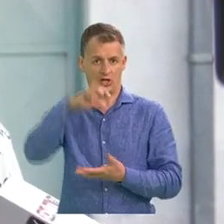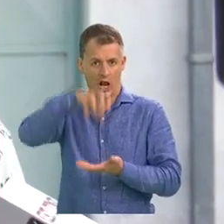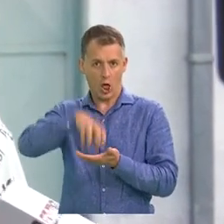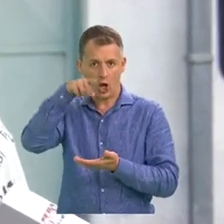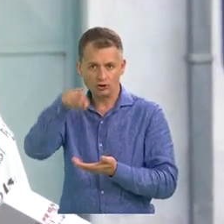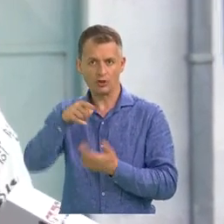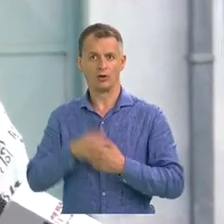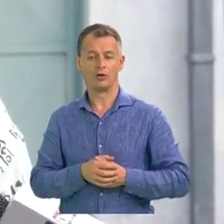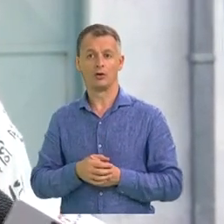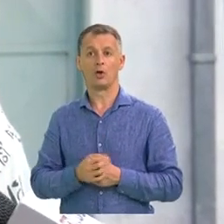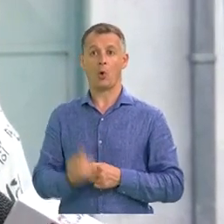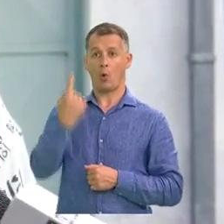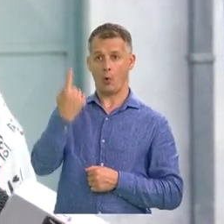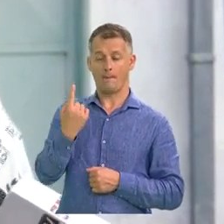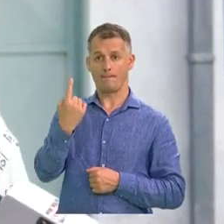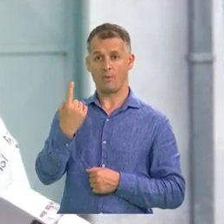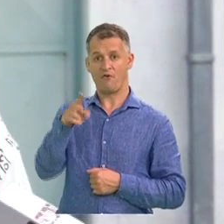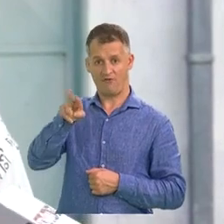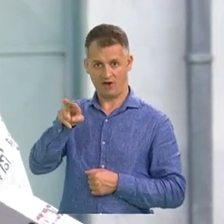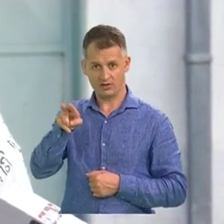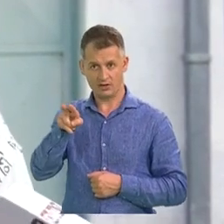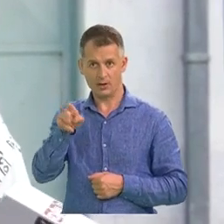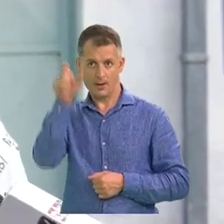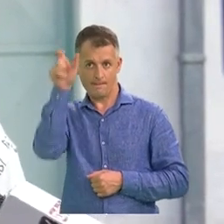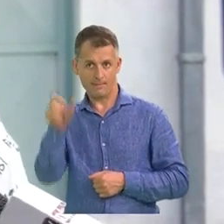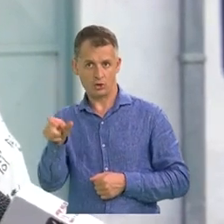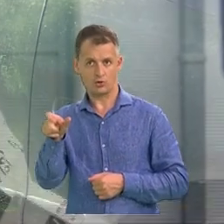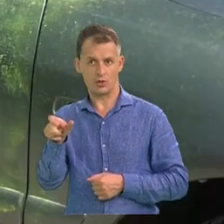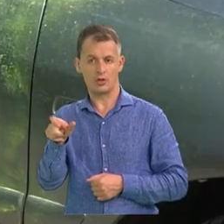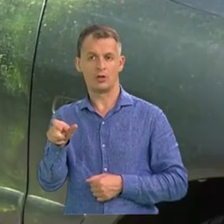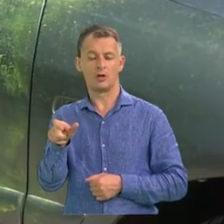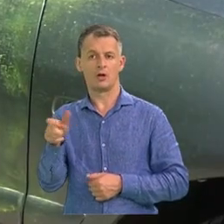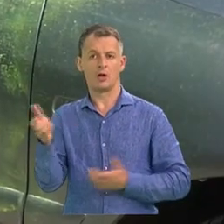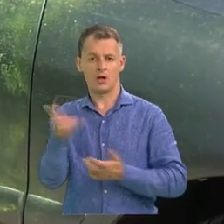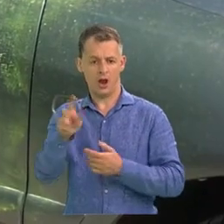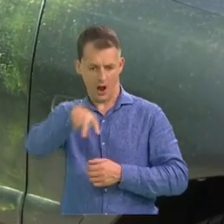locului, unul dintre un frate al persoanelor căzute